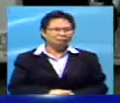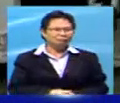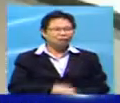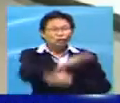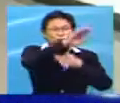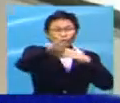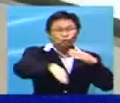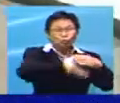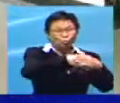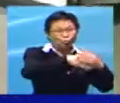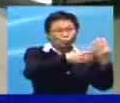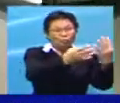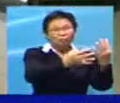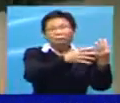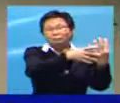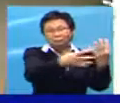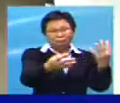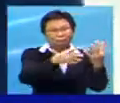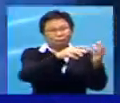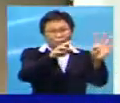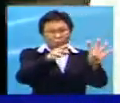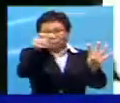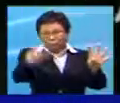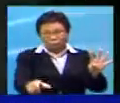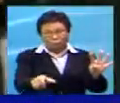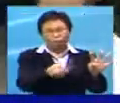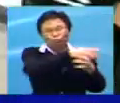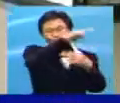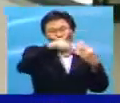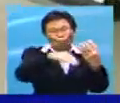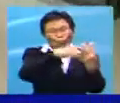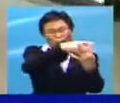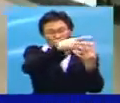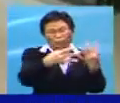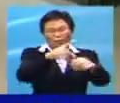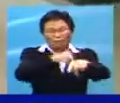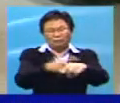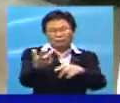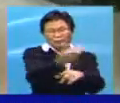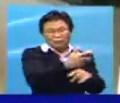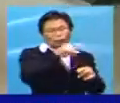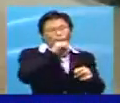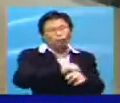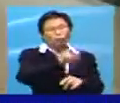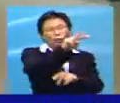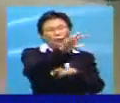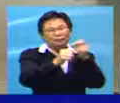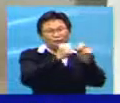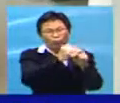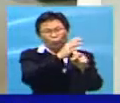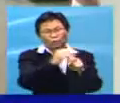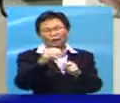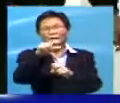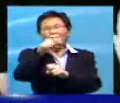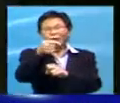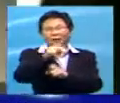Kesemua tertuduh Brandon Yong Weng Siang, Yong Kamen, Ching King Hon, ketiga-tiganya berusia 25 tahun dan Gan